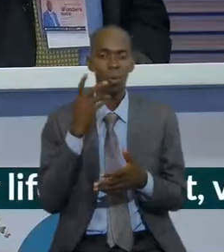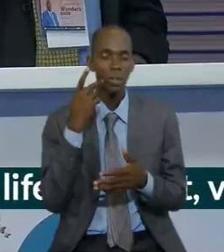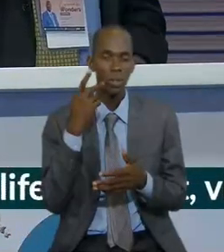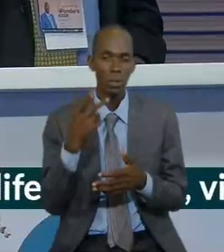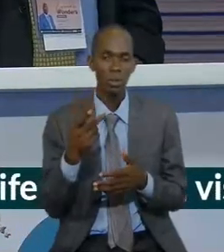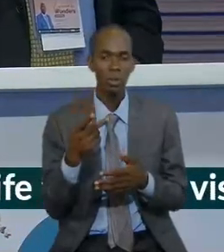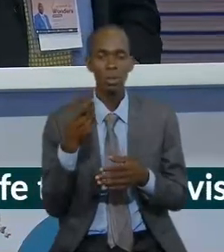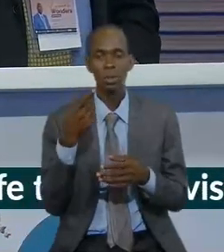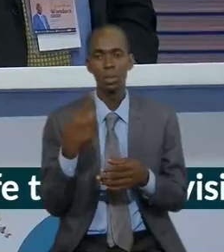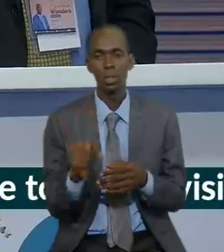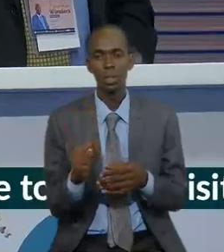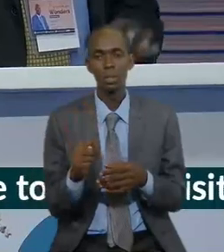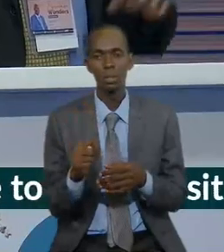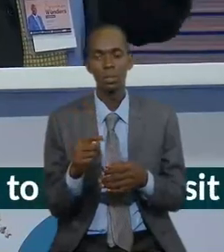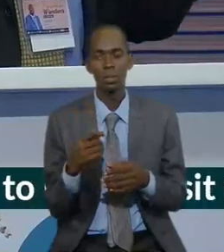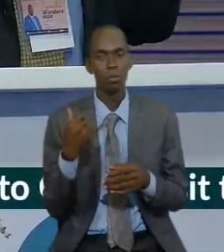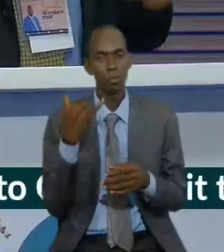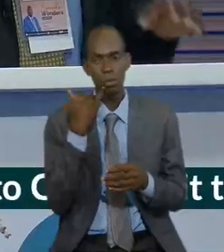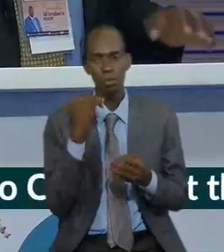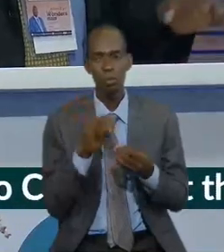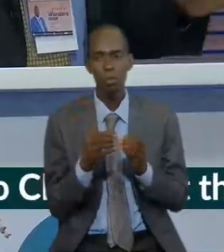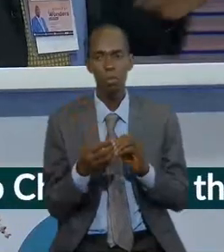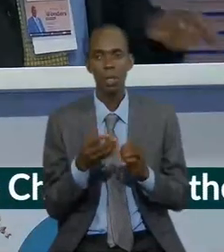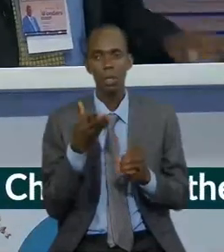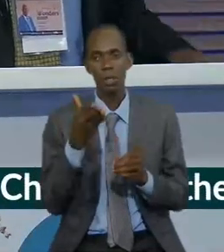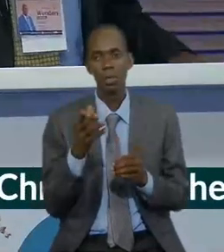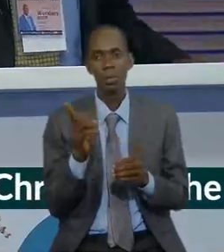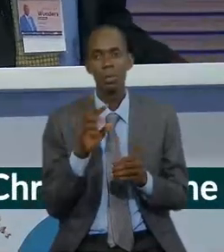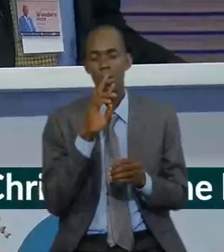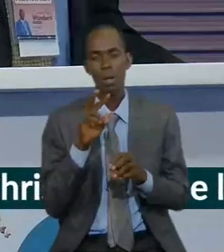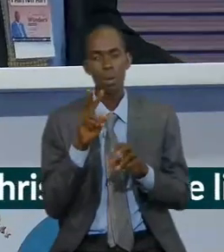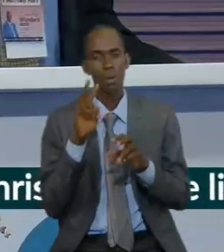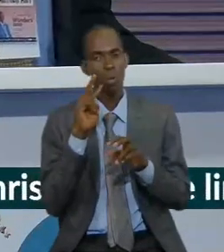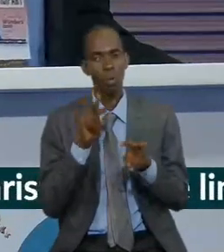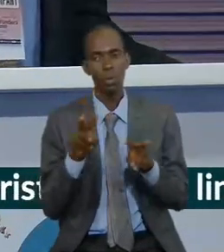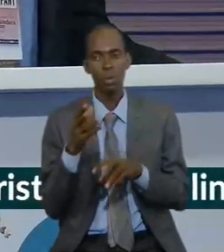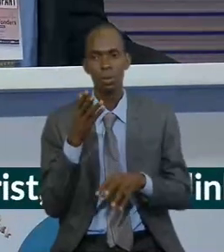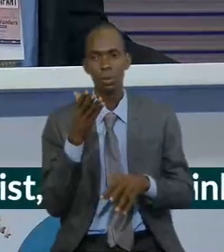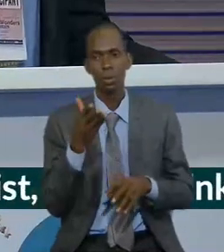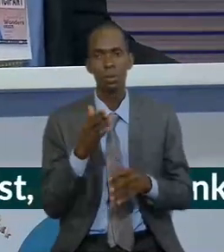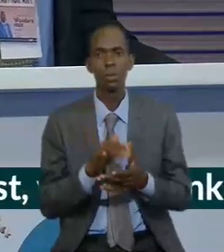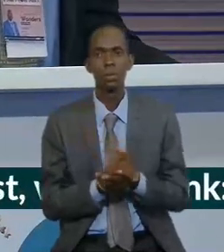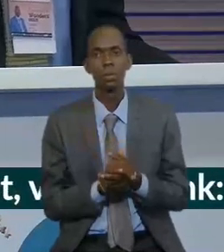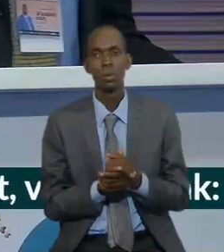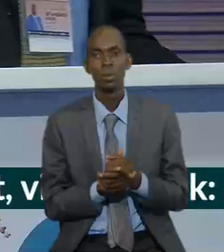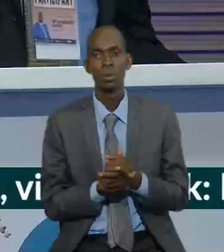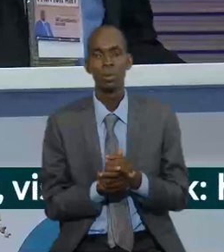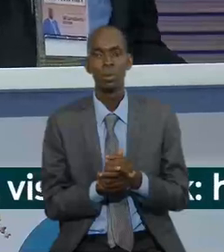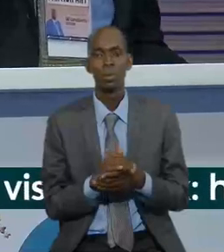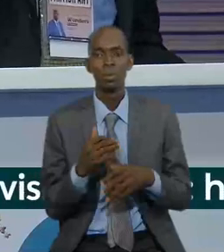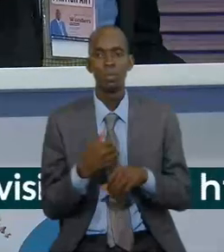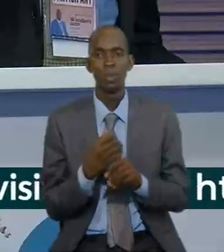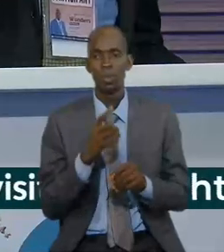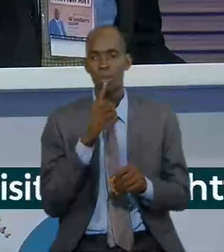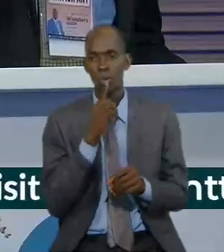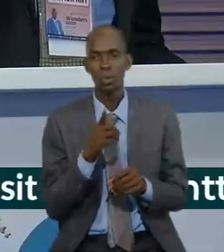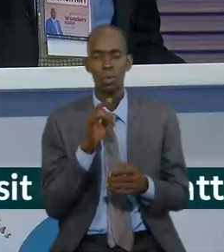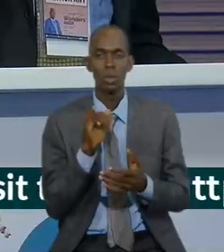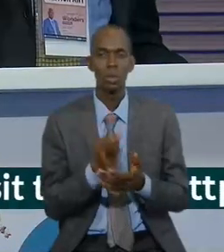il y a un lien en ligne qui s'affiche cliquez dessus et là le formulaire va s'afficher que vous puissiez le remplir